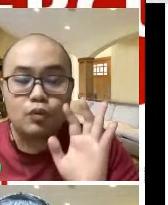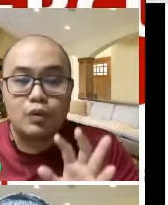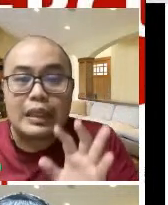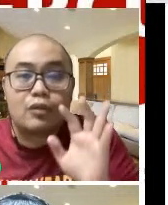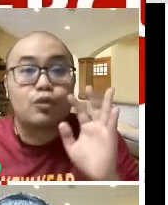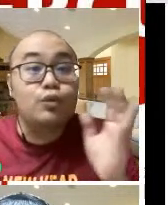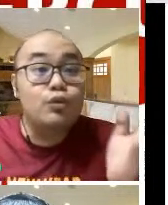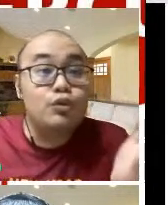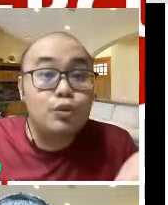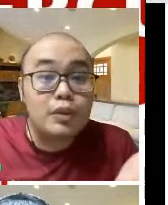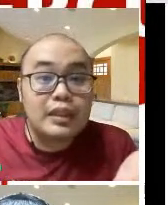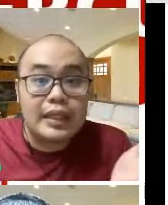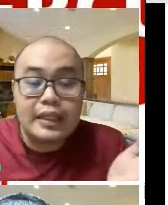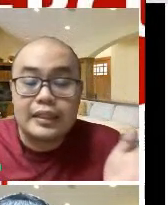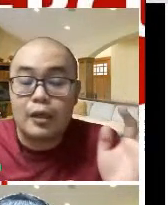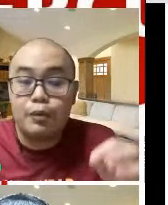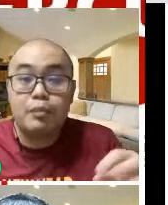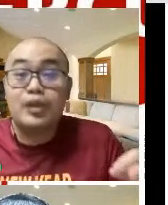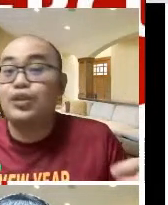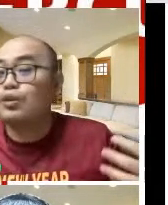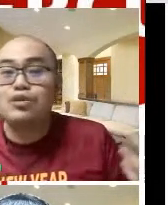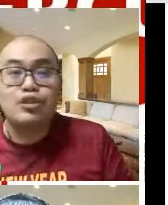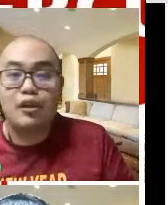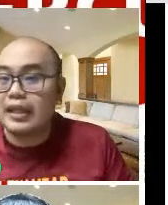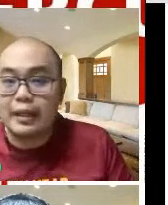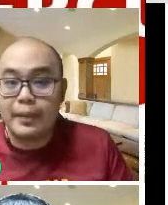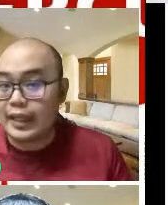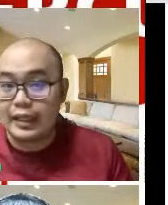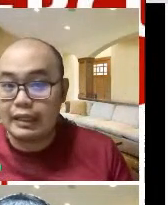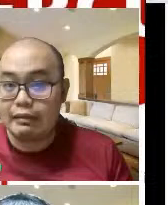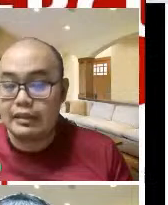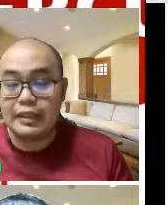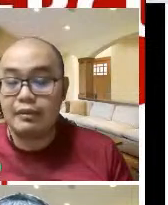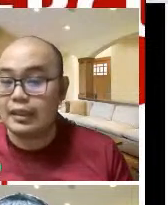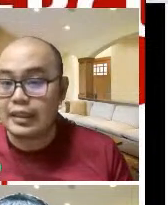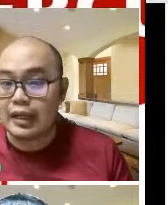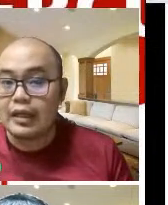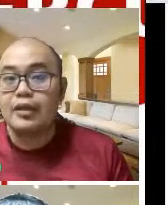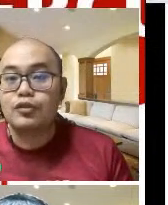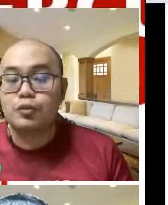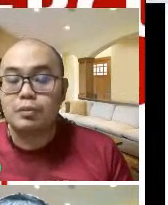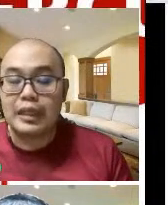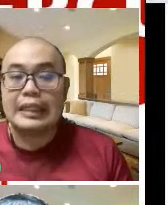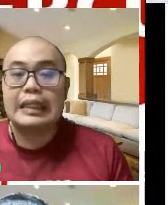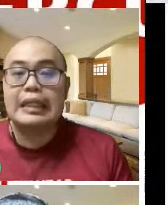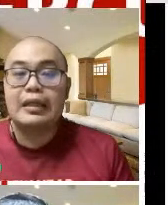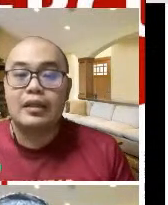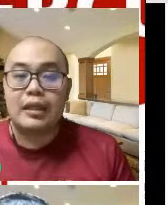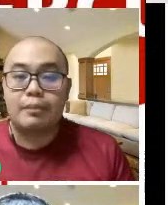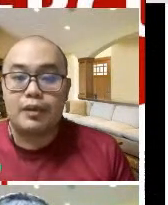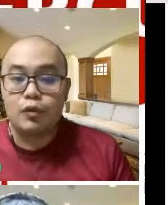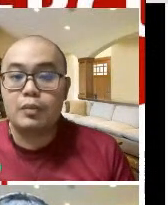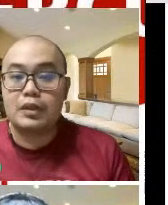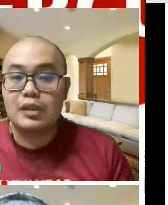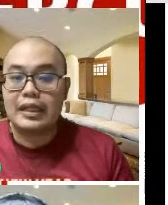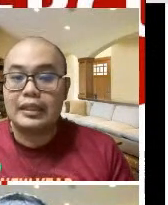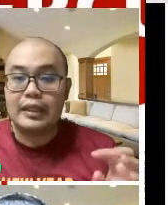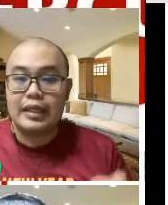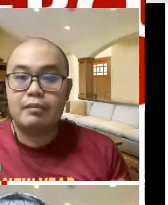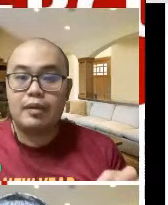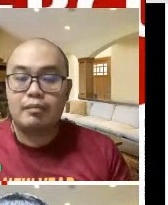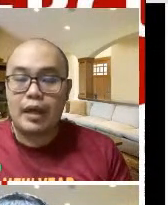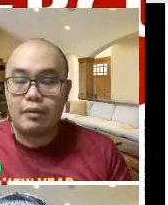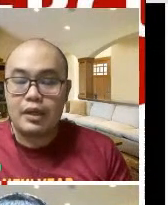bukan untuk nak Tunjukkan tahun menonjol kehebatan diri kita cuma kita perlu